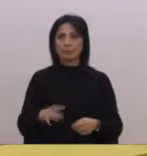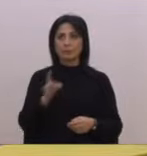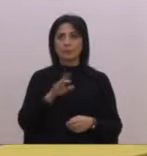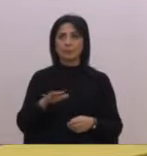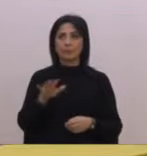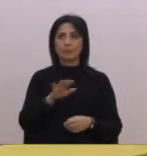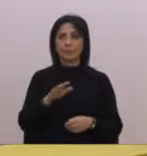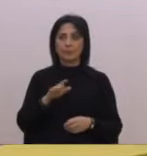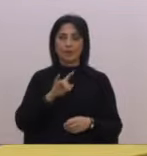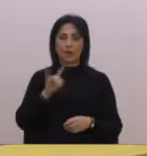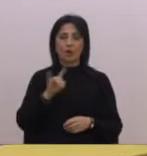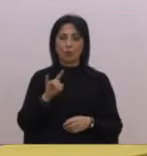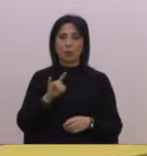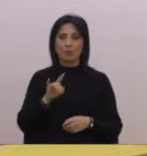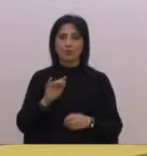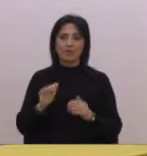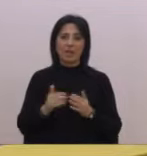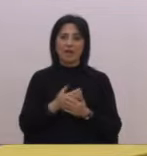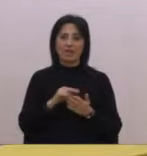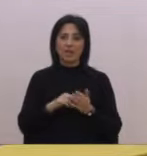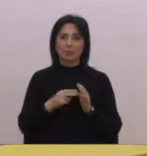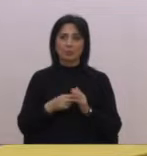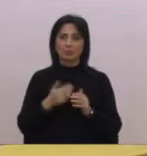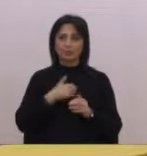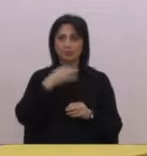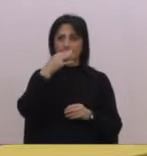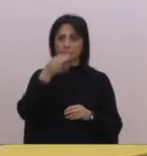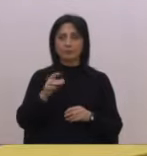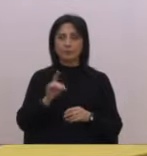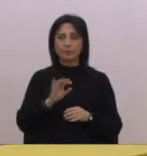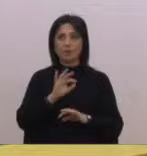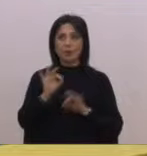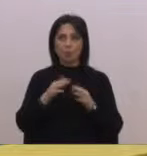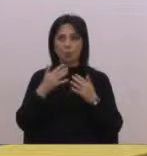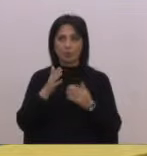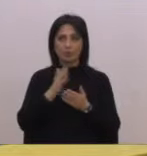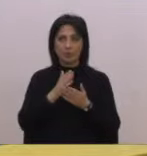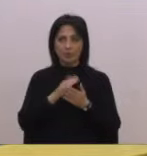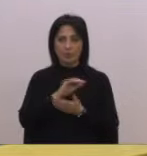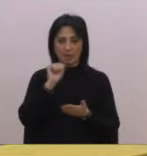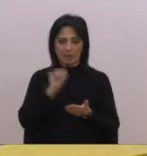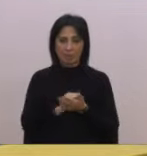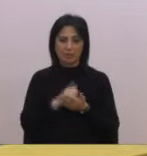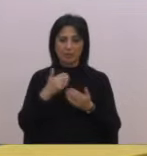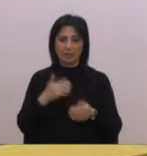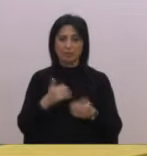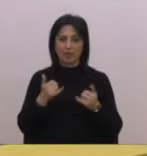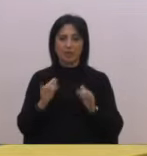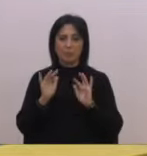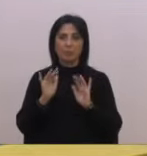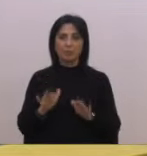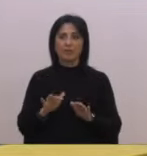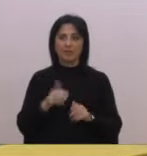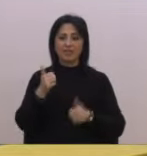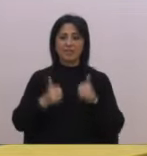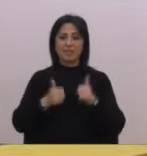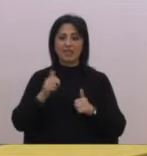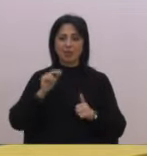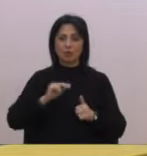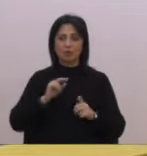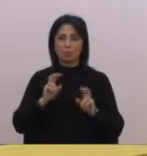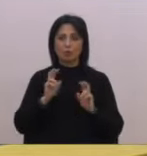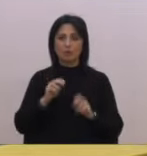რეგიონს, თელავის აეროპორტის განახლების გეგმას. Მინდა გითხრათ, რომ პროექტი უკვე არსებობს, დამტკიცებულია, ახლა მიმდინარეობს სატენდერო